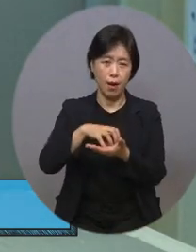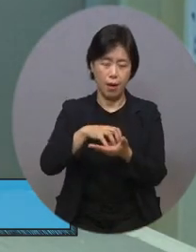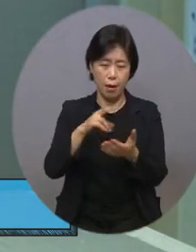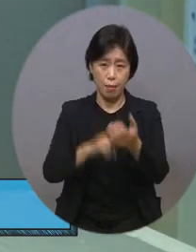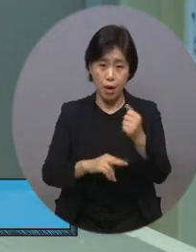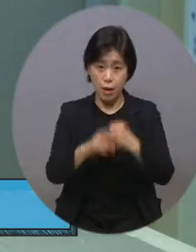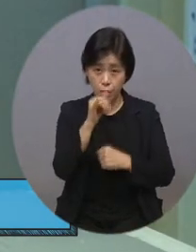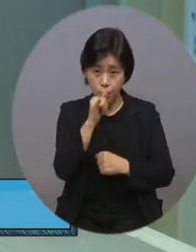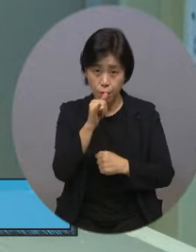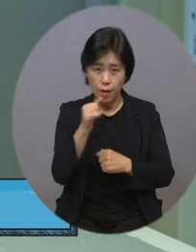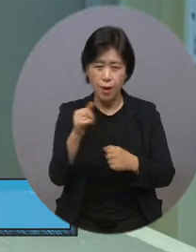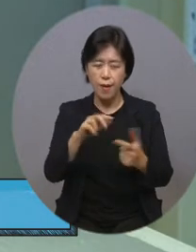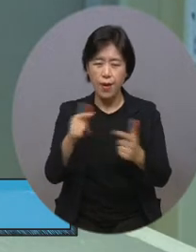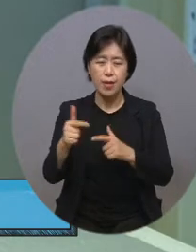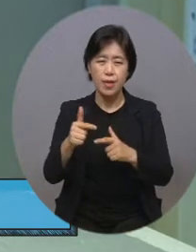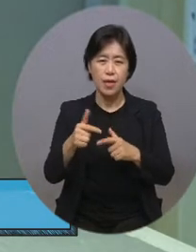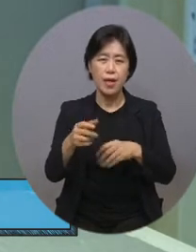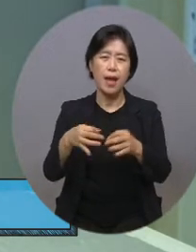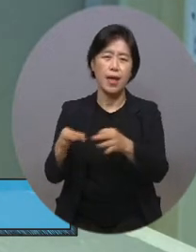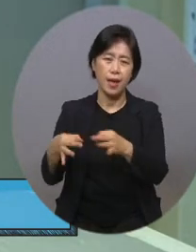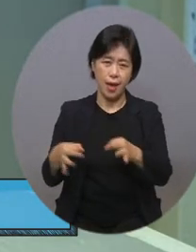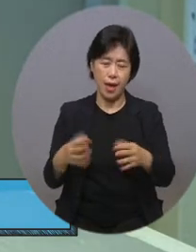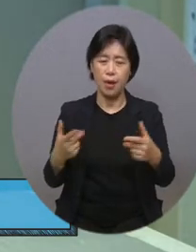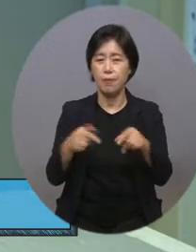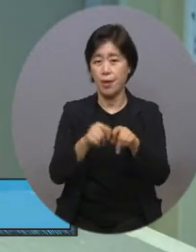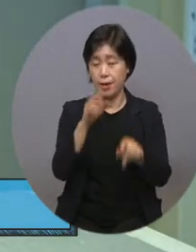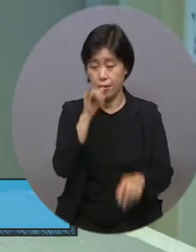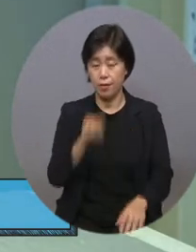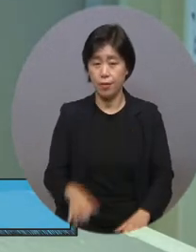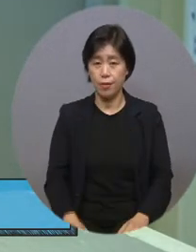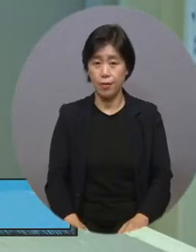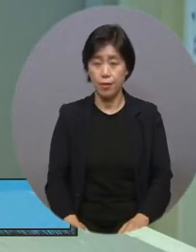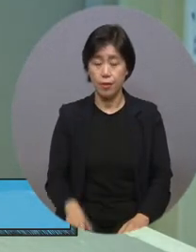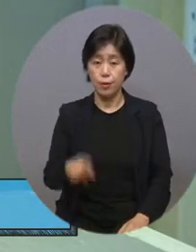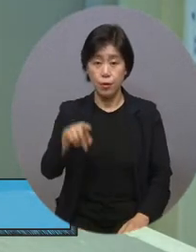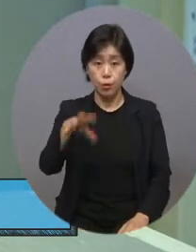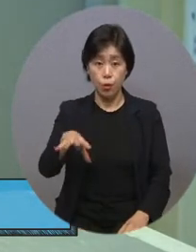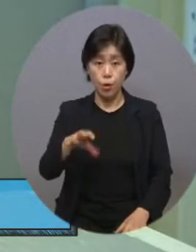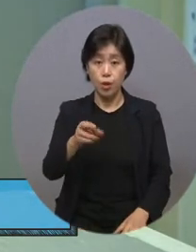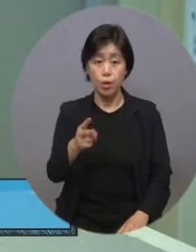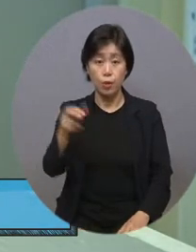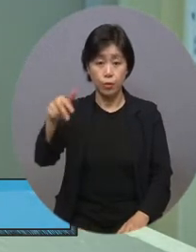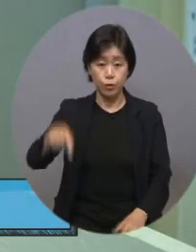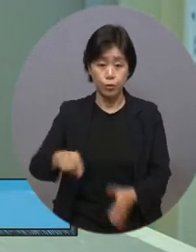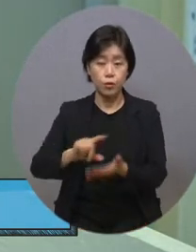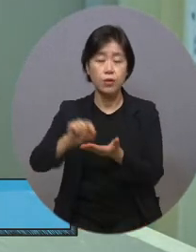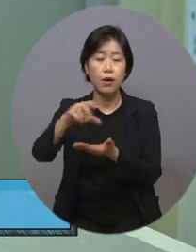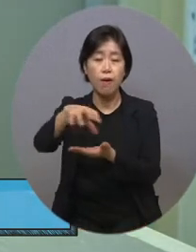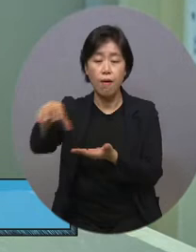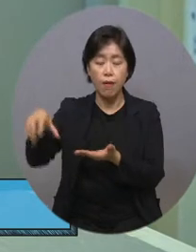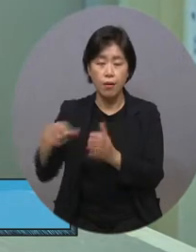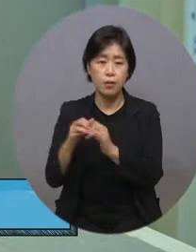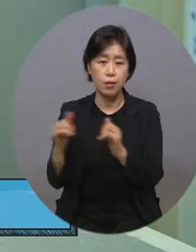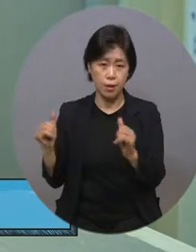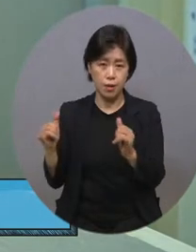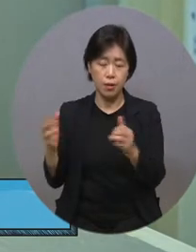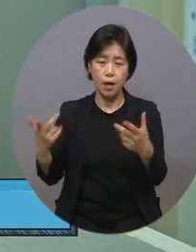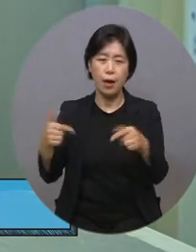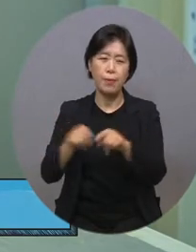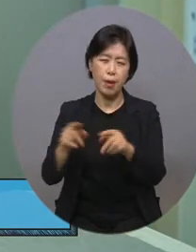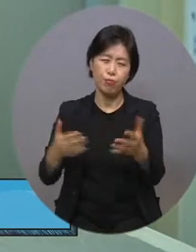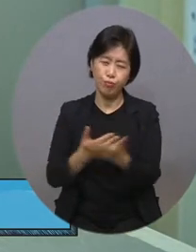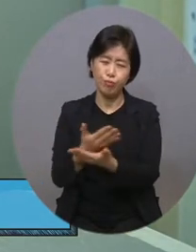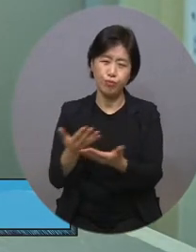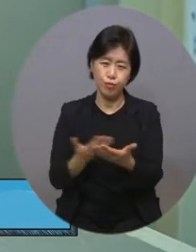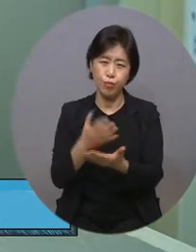들어와서 지역 주민들도 우리 직원들과 같이 어울려서 일을 하고 즐길 수도 있고 또 휴양을 할 수 있는